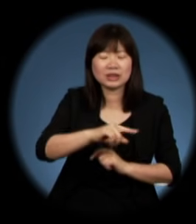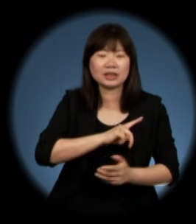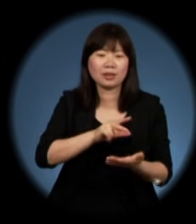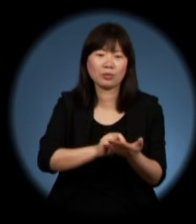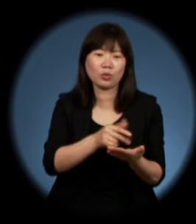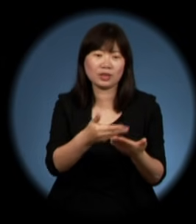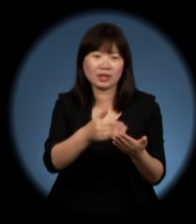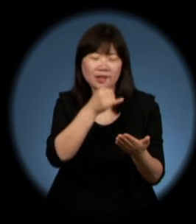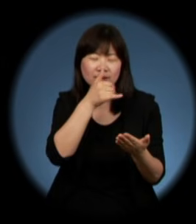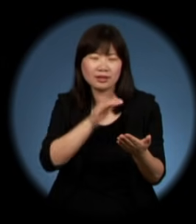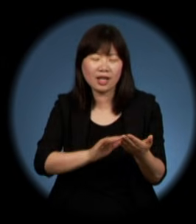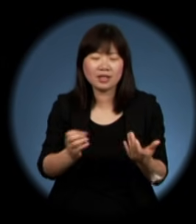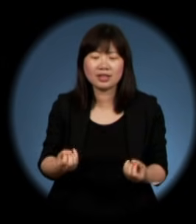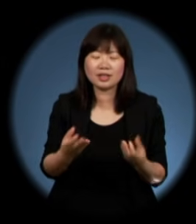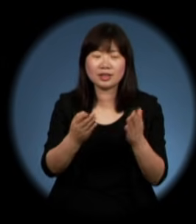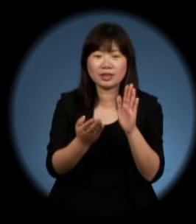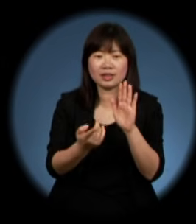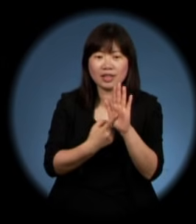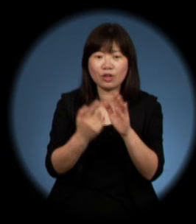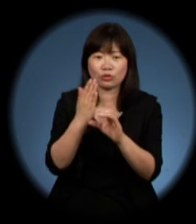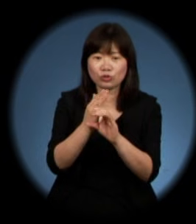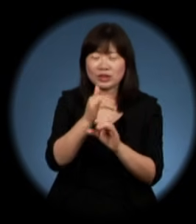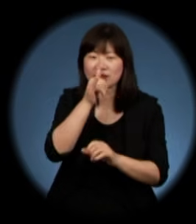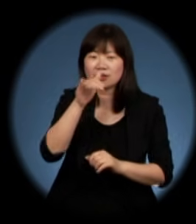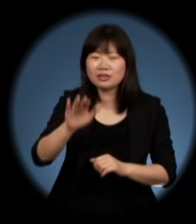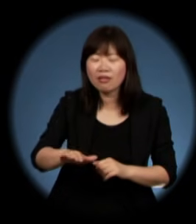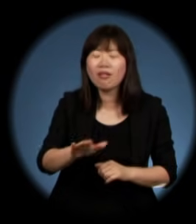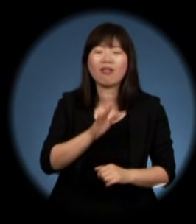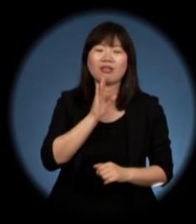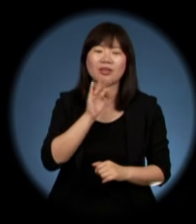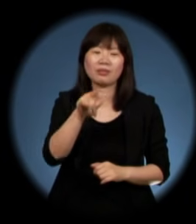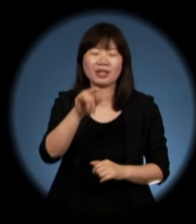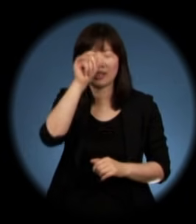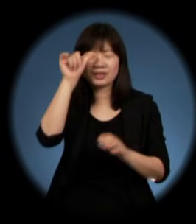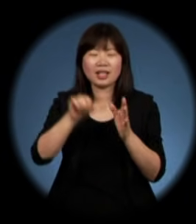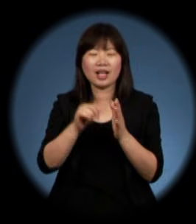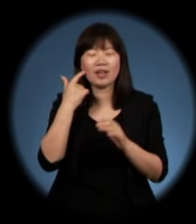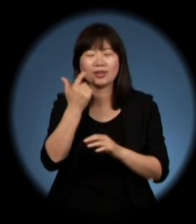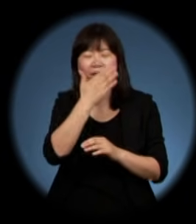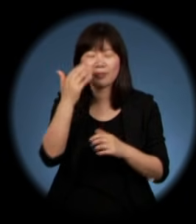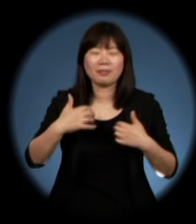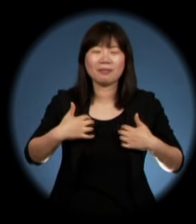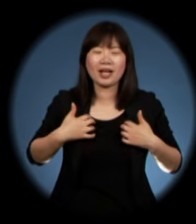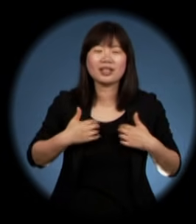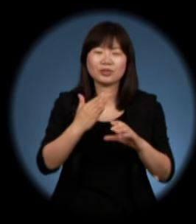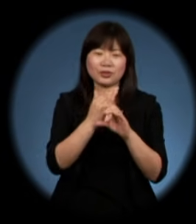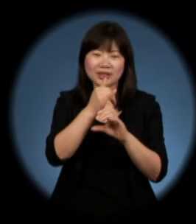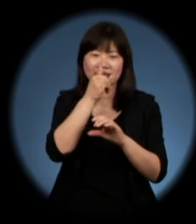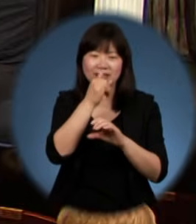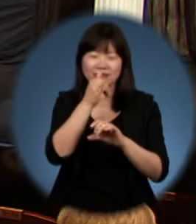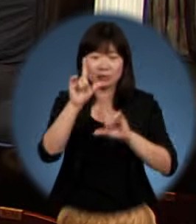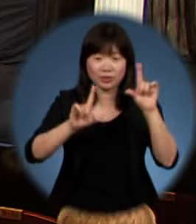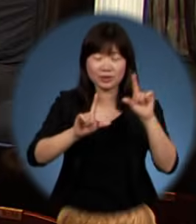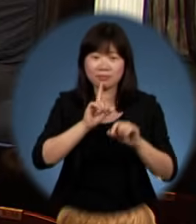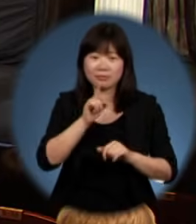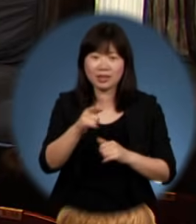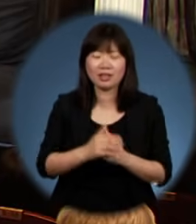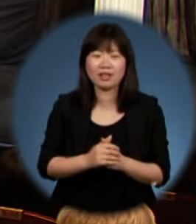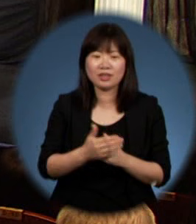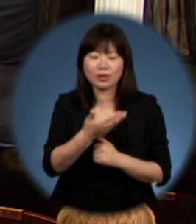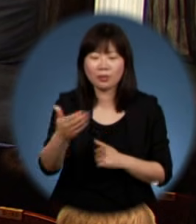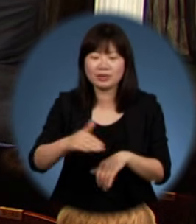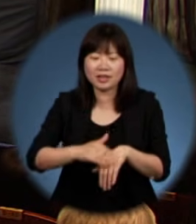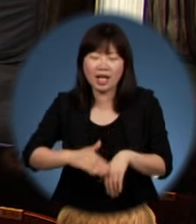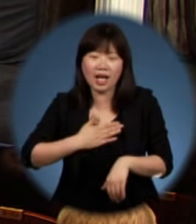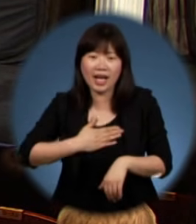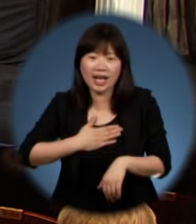이게 잔치를 베풀고 있는 같아요 그죠 정말 그 인생의 아름다움을 만끽하고 있는 그런 장면입니다 여러분 잘